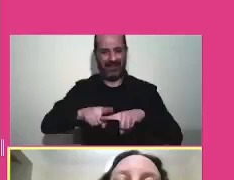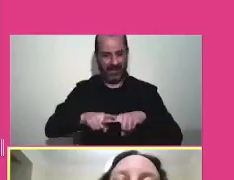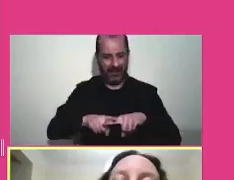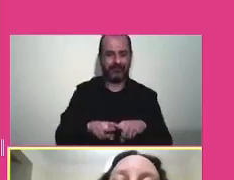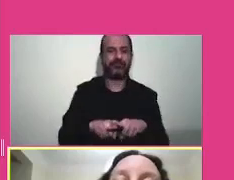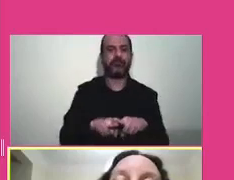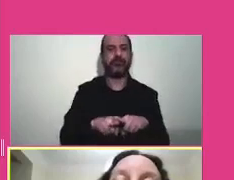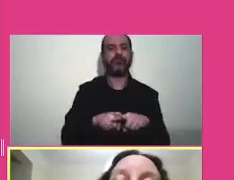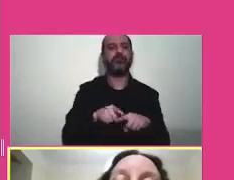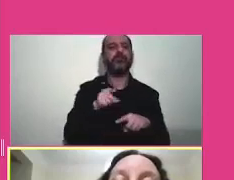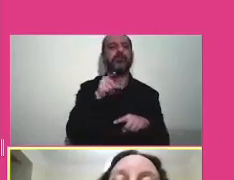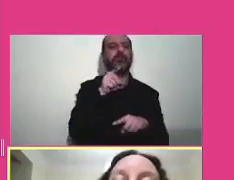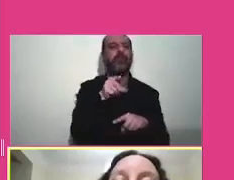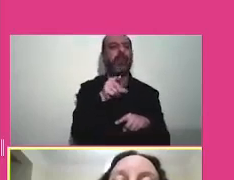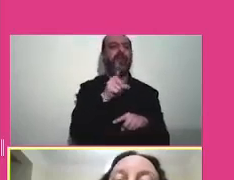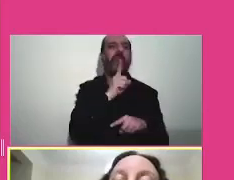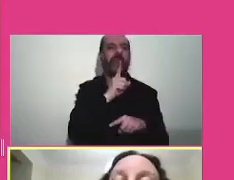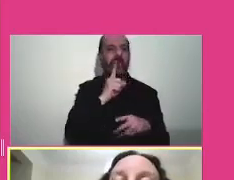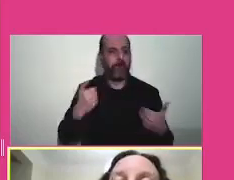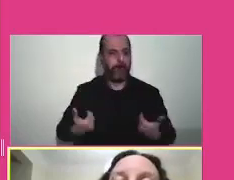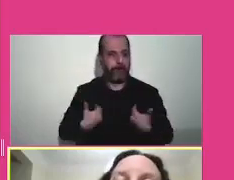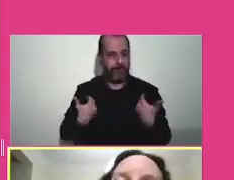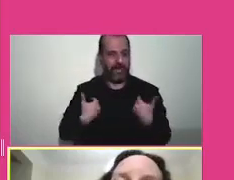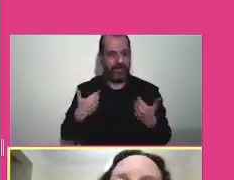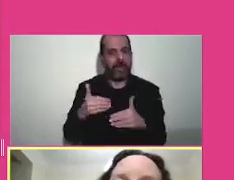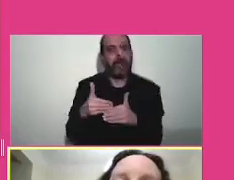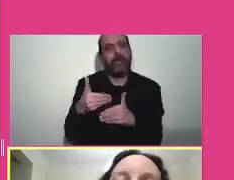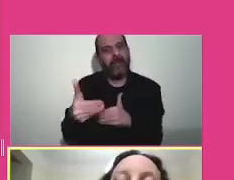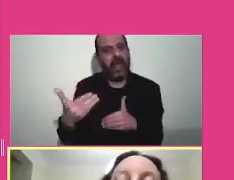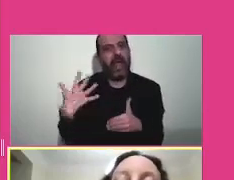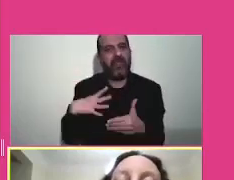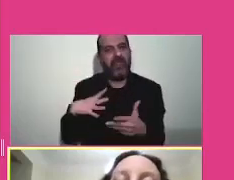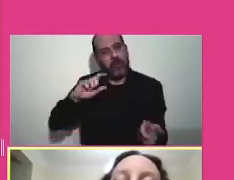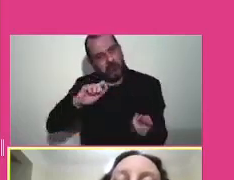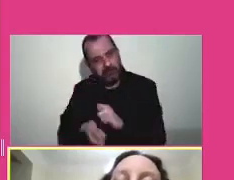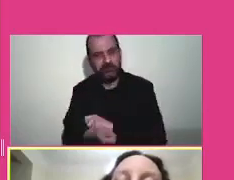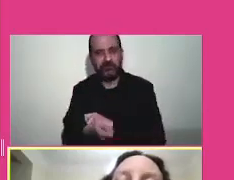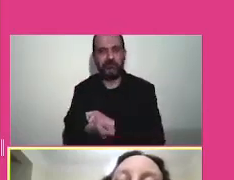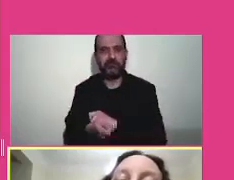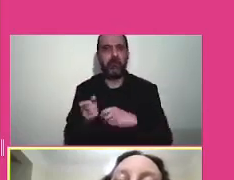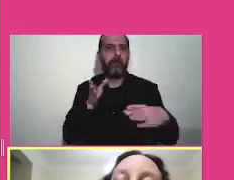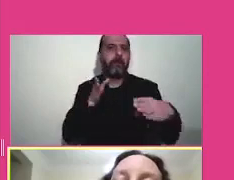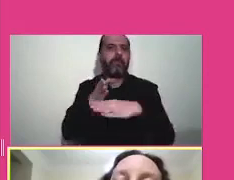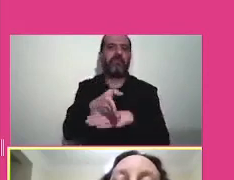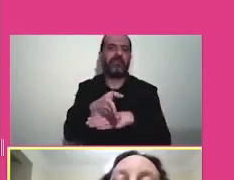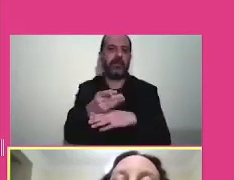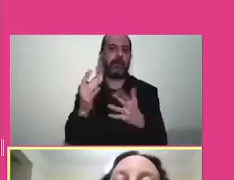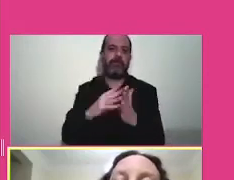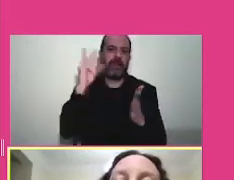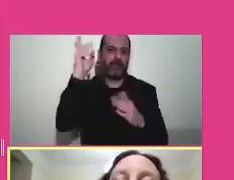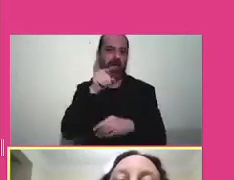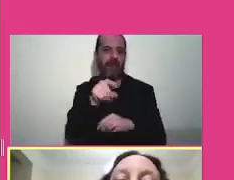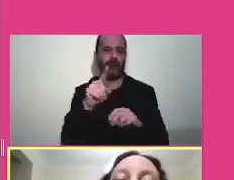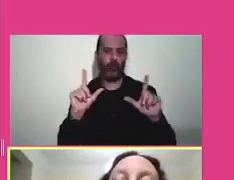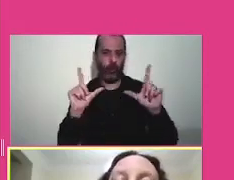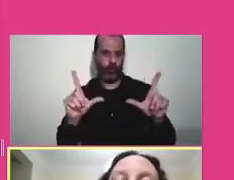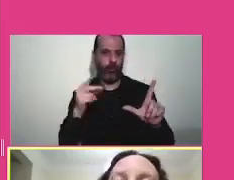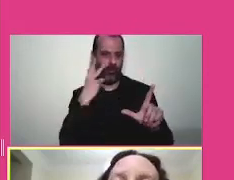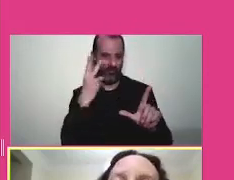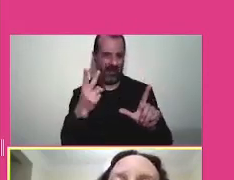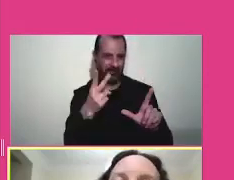όπως είπαμε, θελήσαμε να δώσουμε και προσβάσιμες μορφές. Εδώ βλέπετε την προσβάσιμη μορφή για